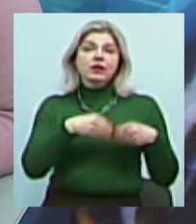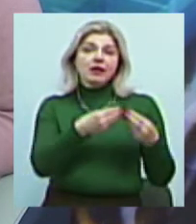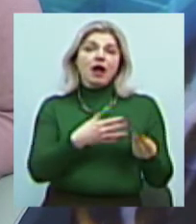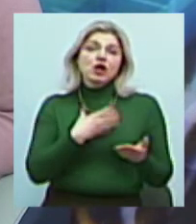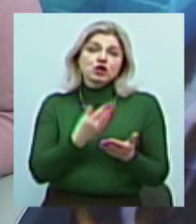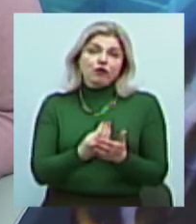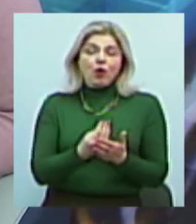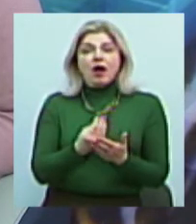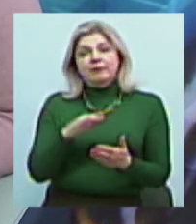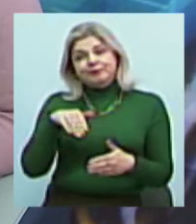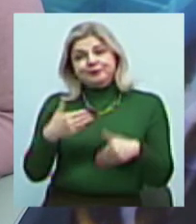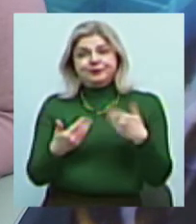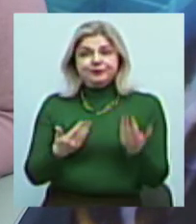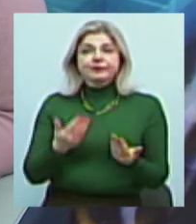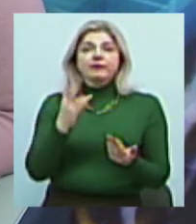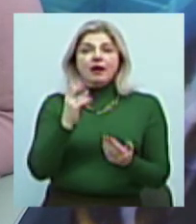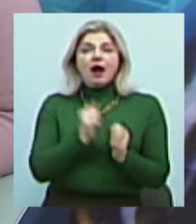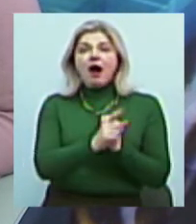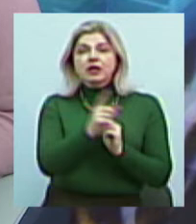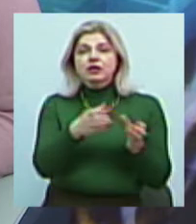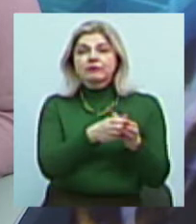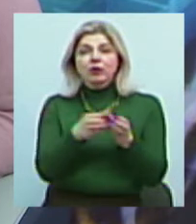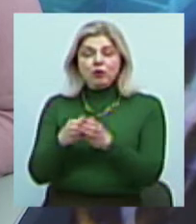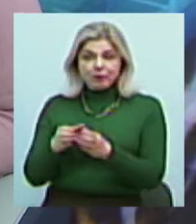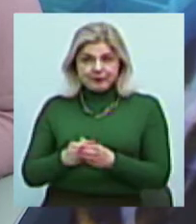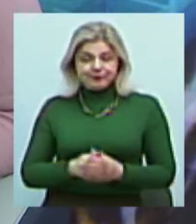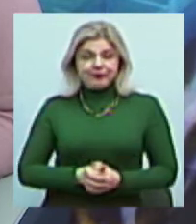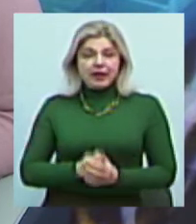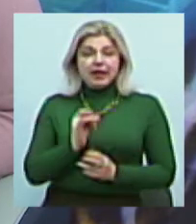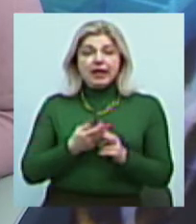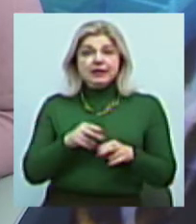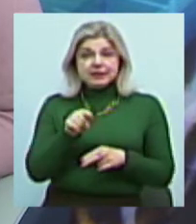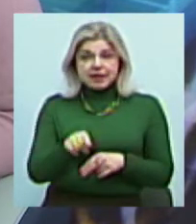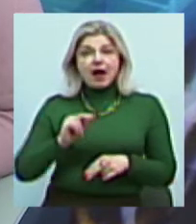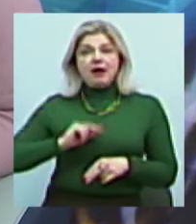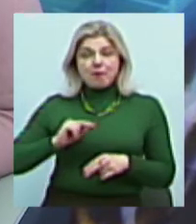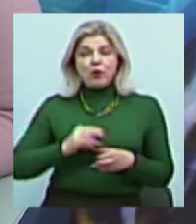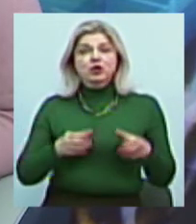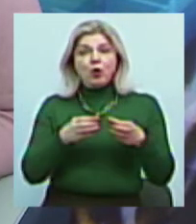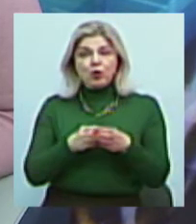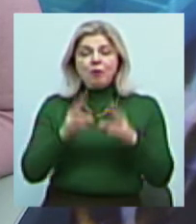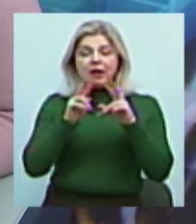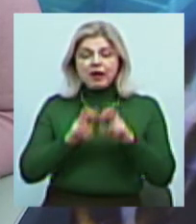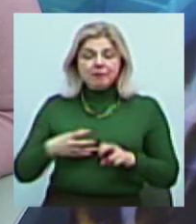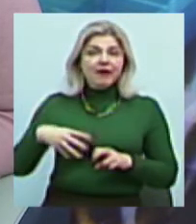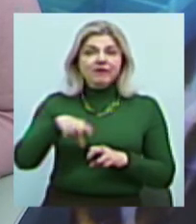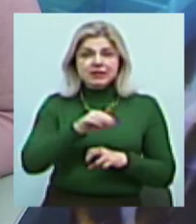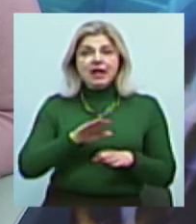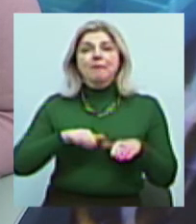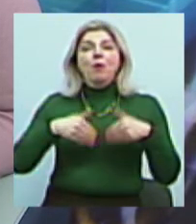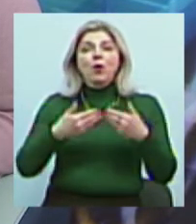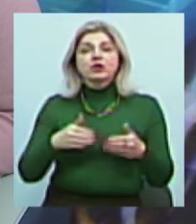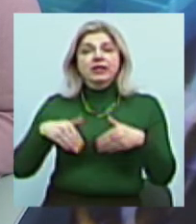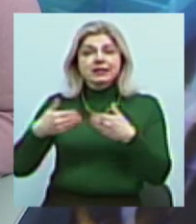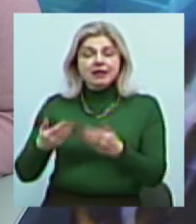увійде від складу кожної фракції до даної робочої групи. І саме ця робоча група розглядала всі пропозиції, які надходили